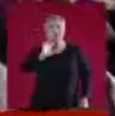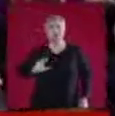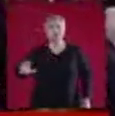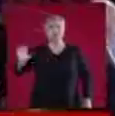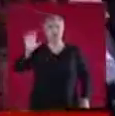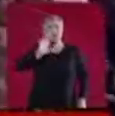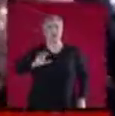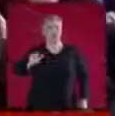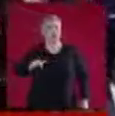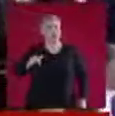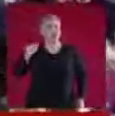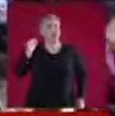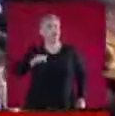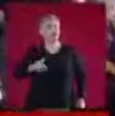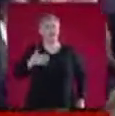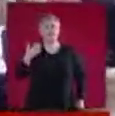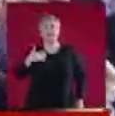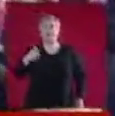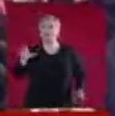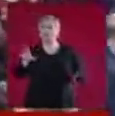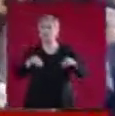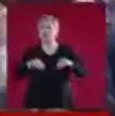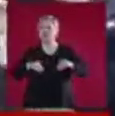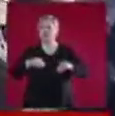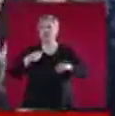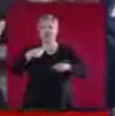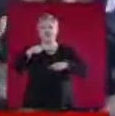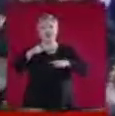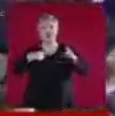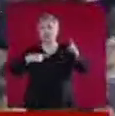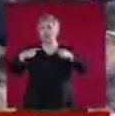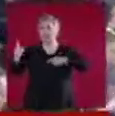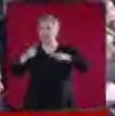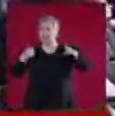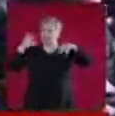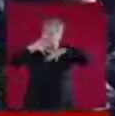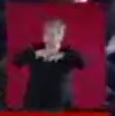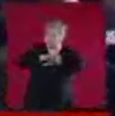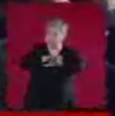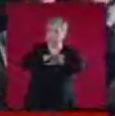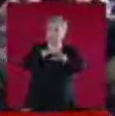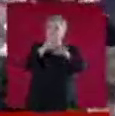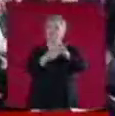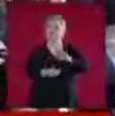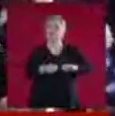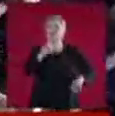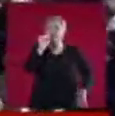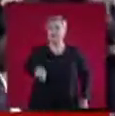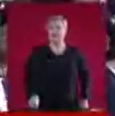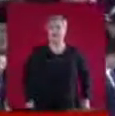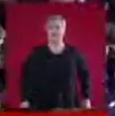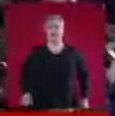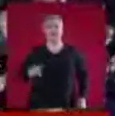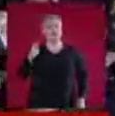πολιτισμικότητα και την διαφορετικότητα όχι όταν ύψωνε φράχτες και τύχη όταν συγκροτούσε το κοινωνικό